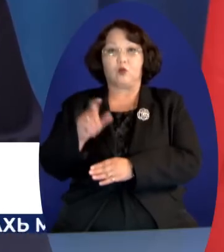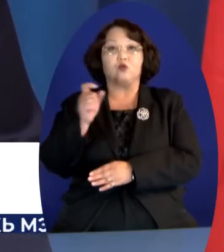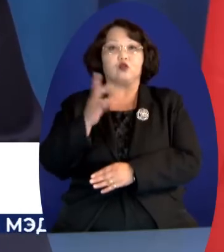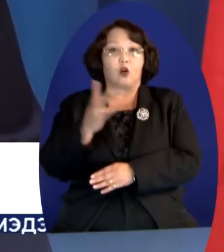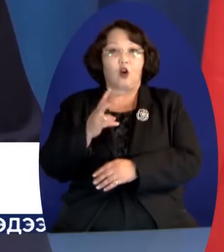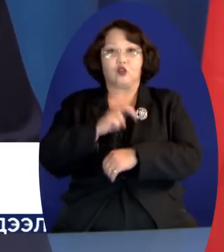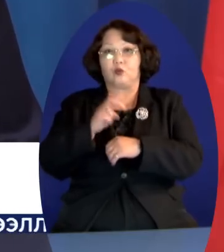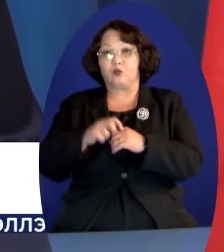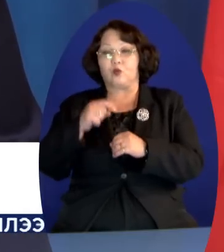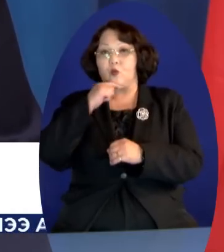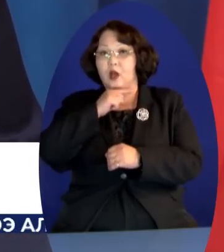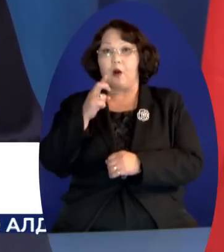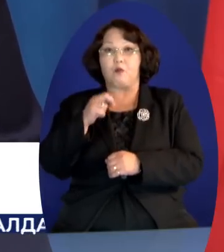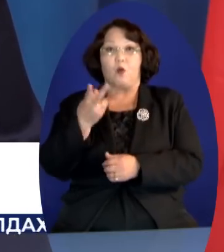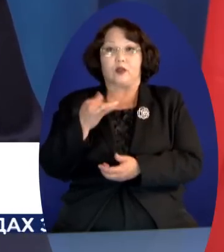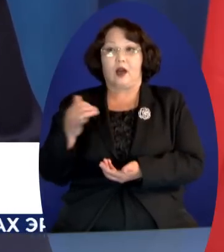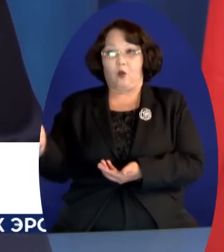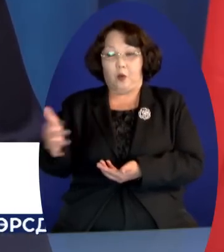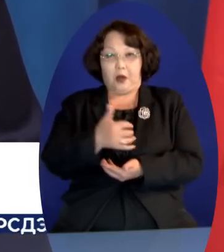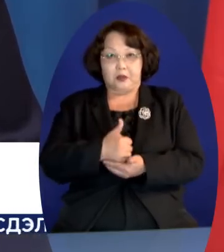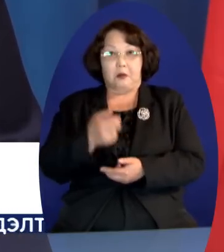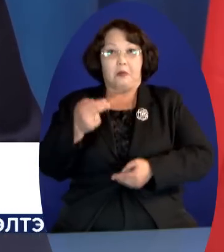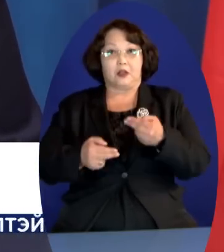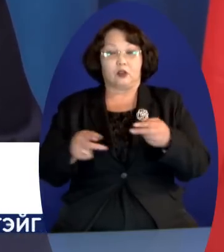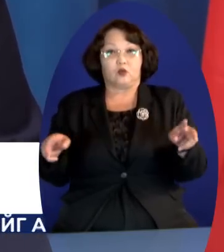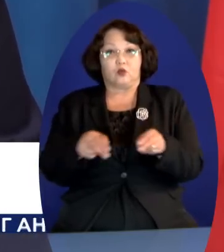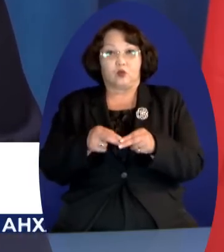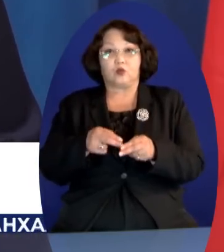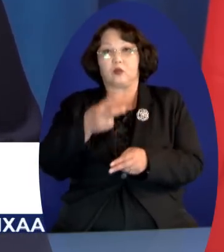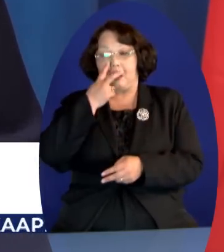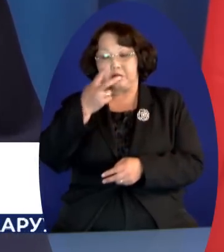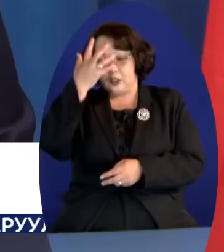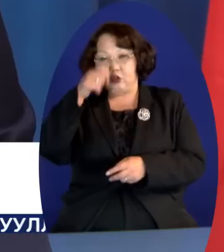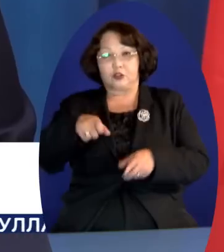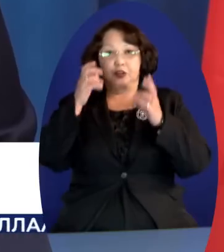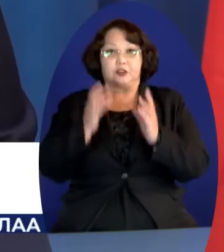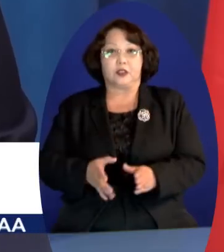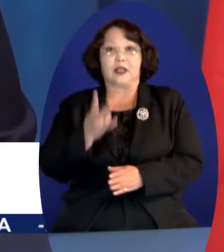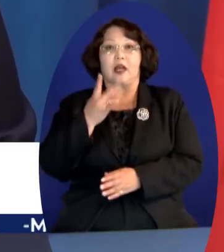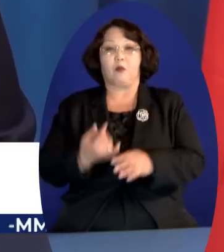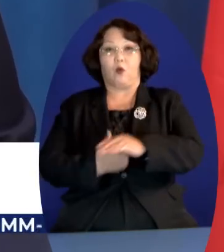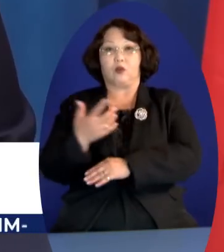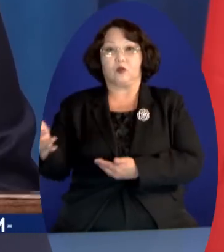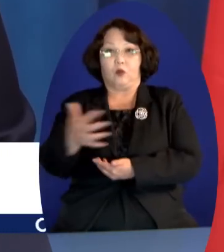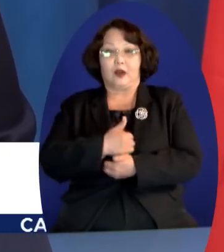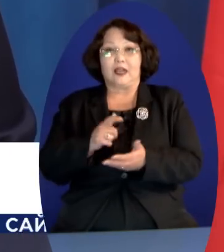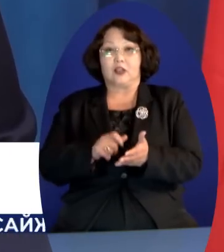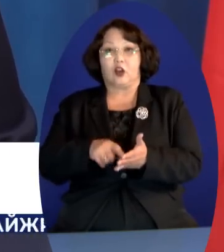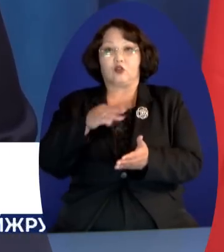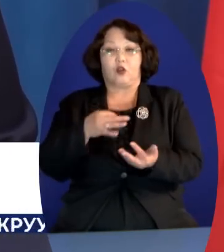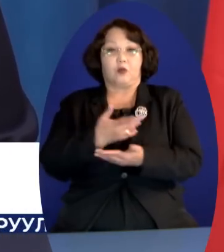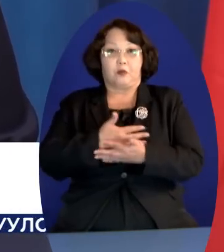улаан будаан одоо ургац хураалтын балансын дүнгээр нь одоо олгохоор засгийн газар өнөөдөр шийдвэрлээ. Намрын ургац хураалтын шаардлагатай тоног